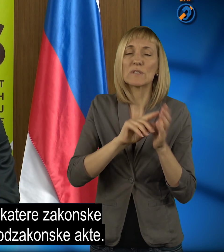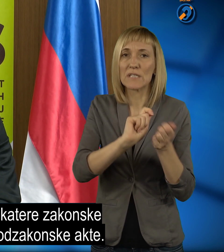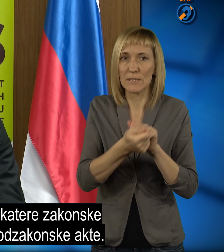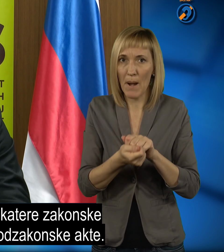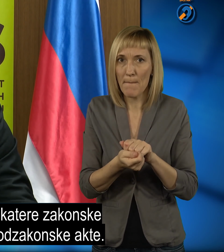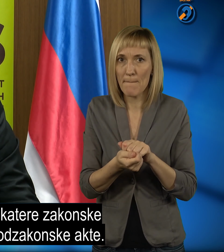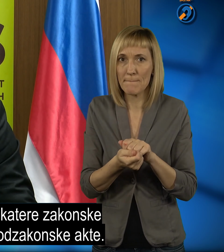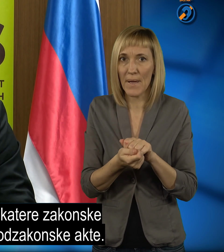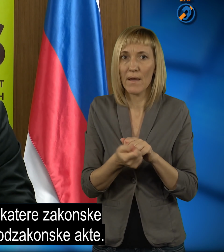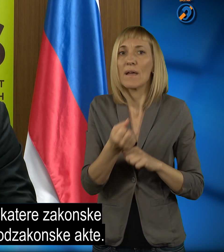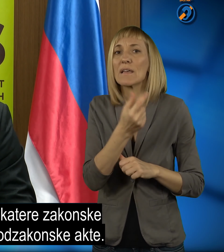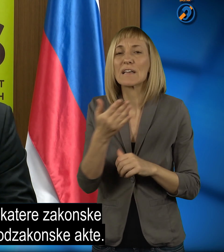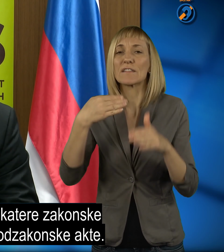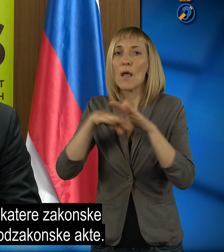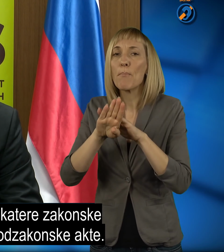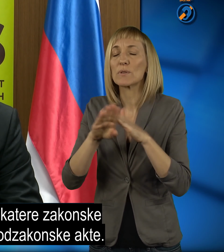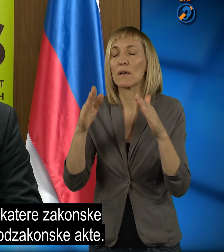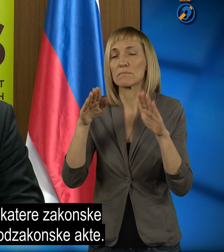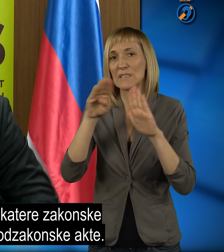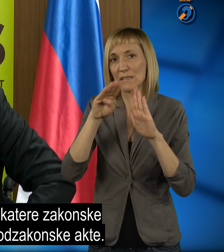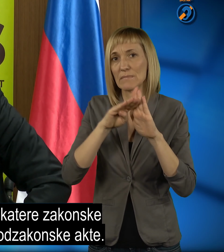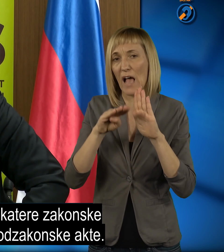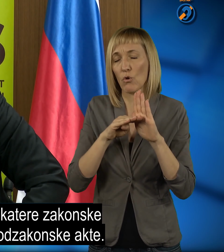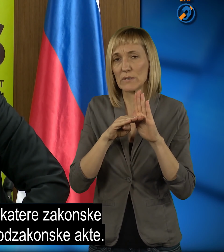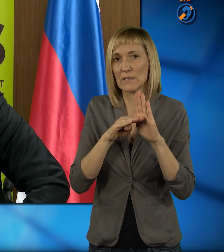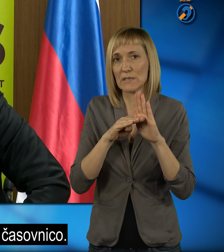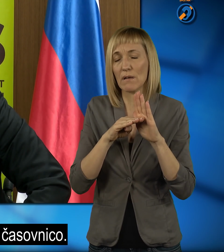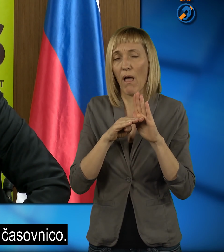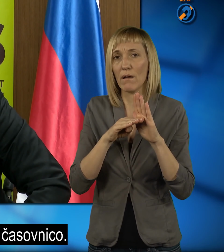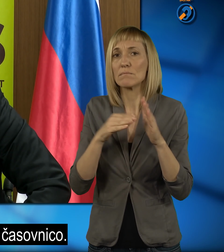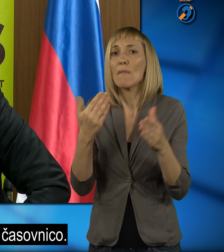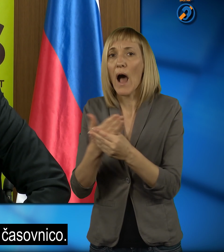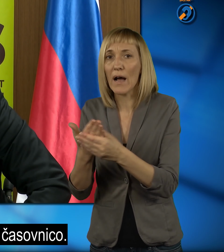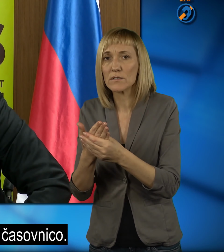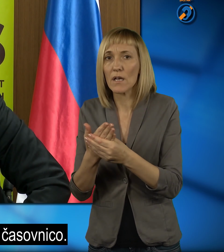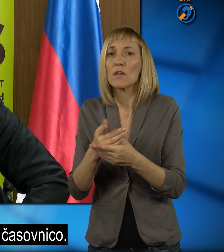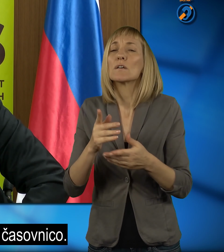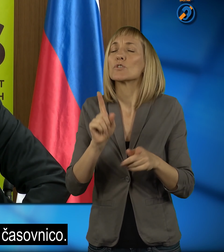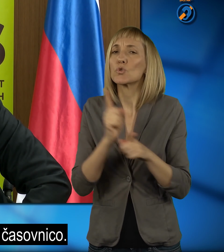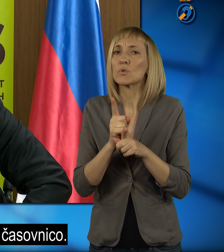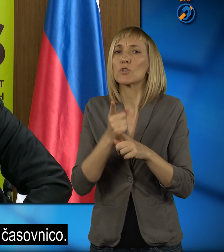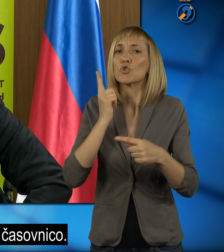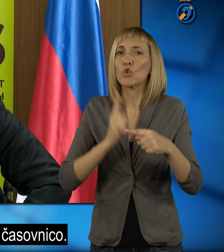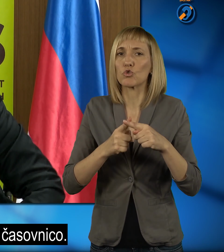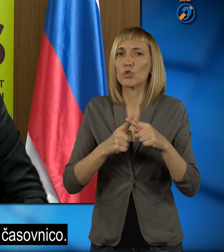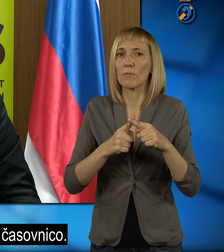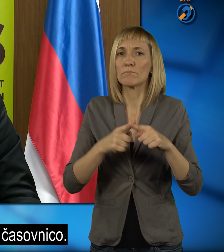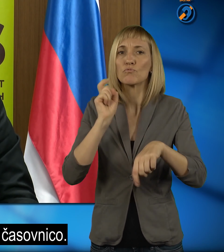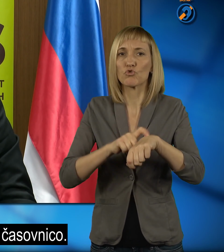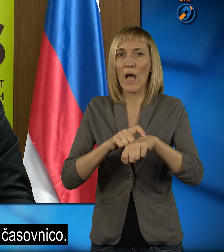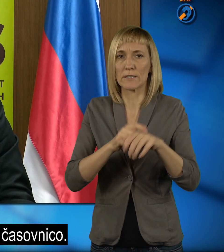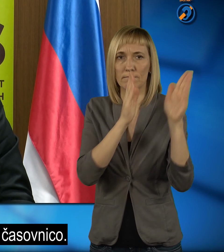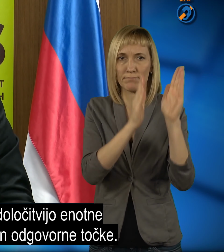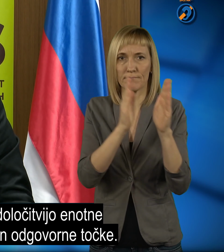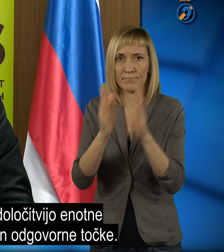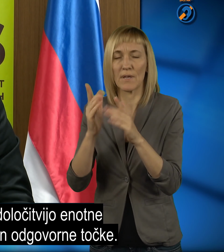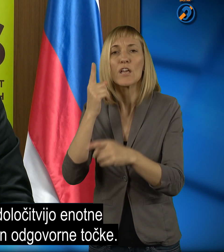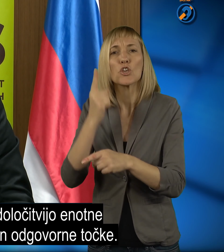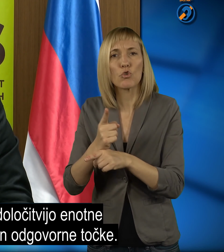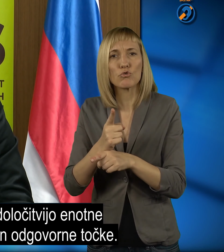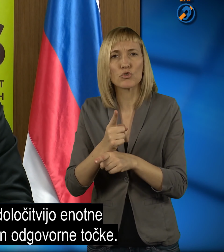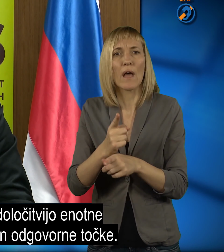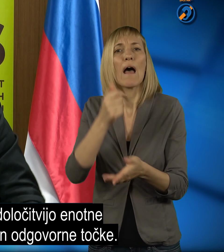spremembe in katere podzakonske akte, vključno z neko trdno določeno časovnico, predvsem pa z določitvijo